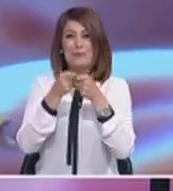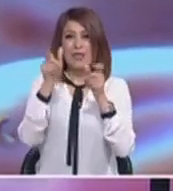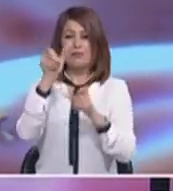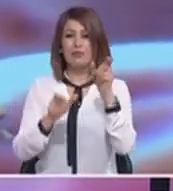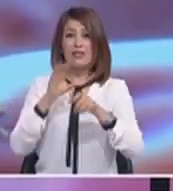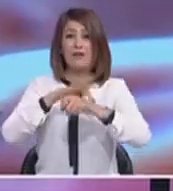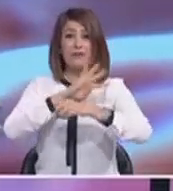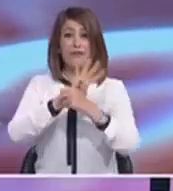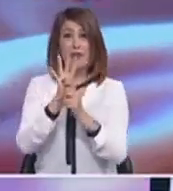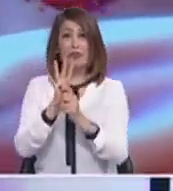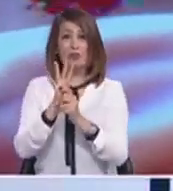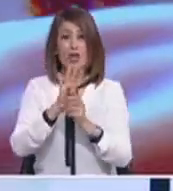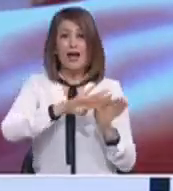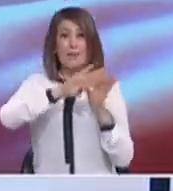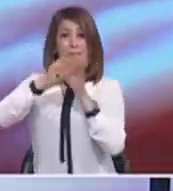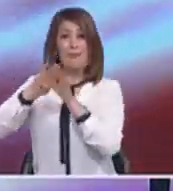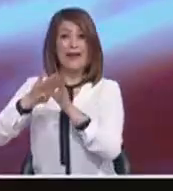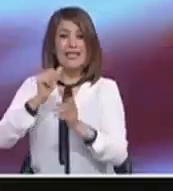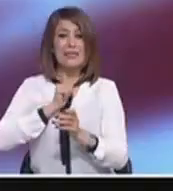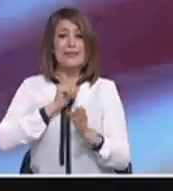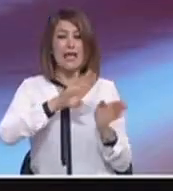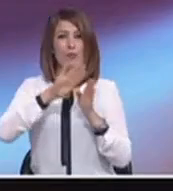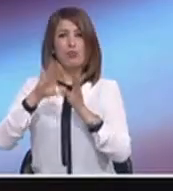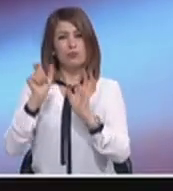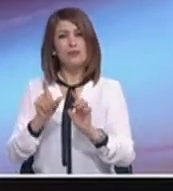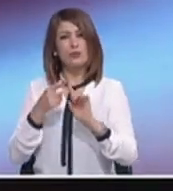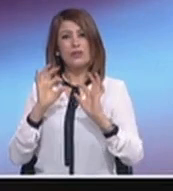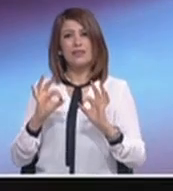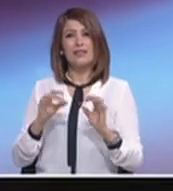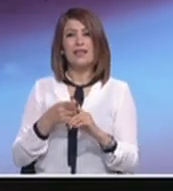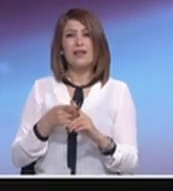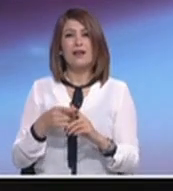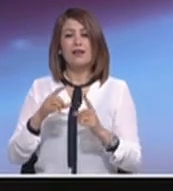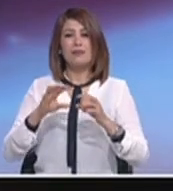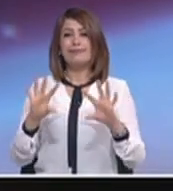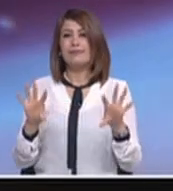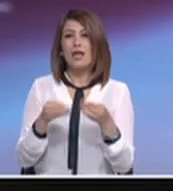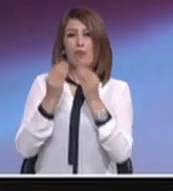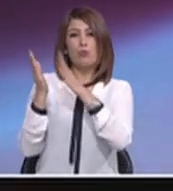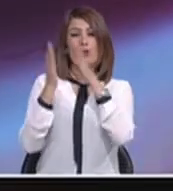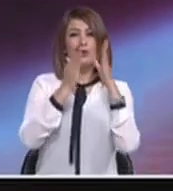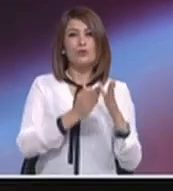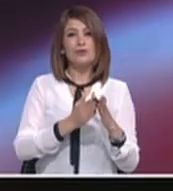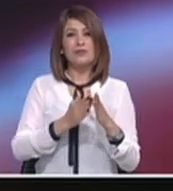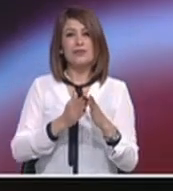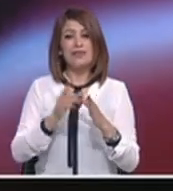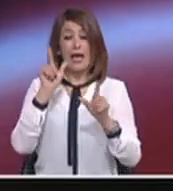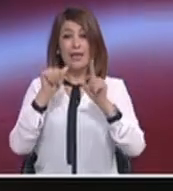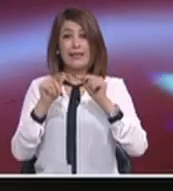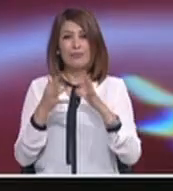وبعد يقع توجيهه هو حاجه ساعه اولا شكرا لك احنا لقيت الخارجيه